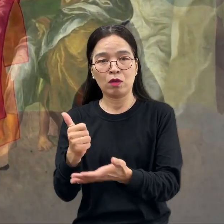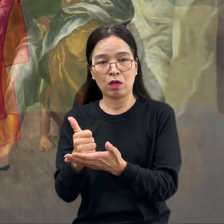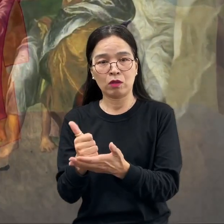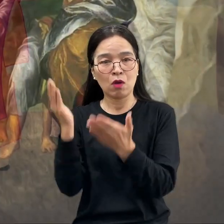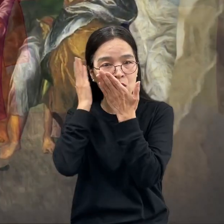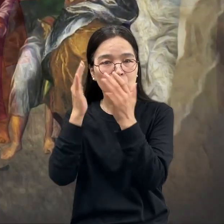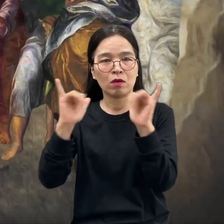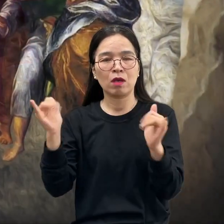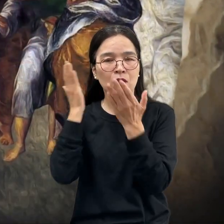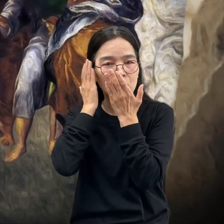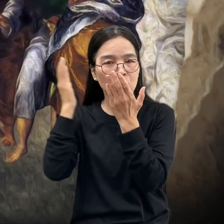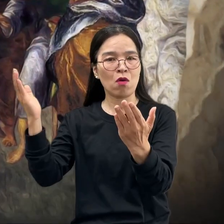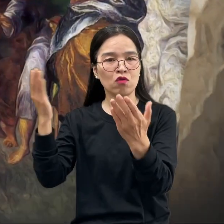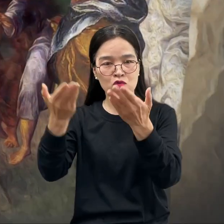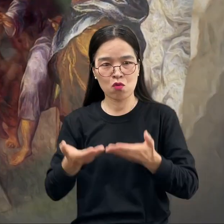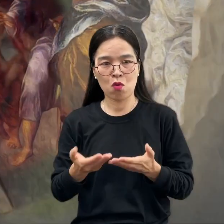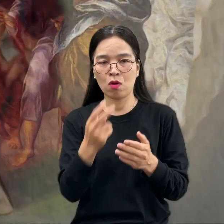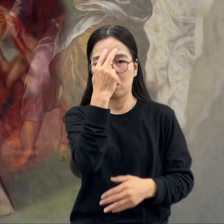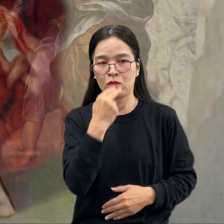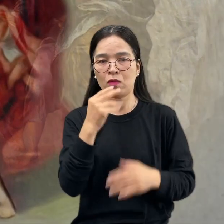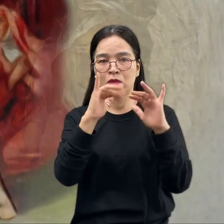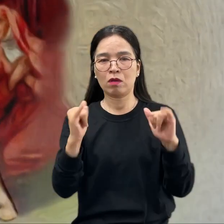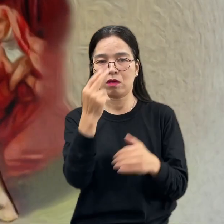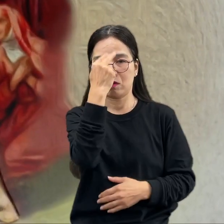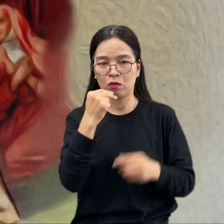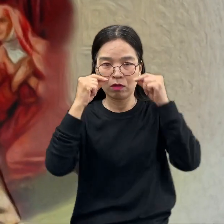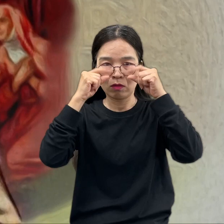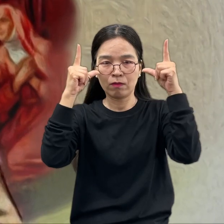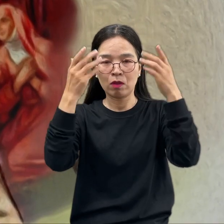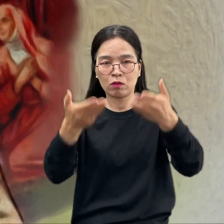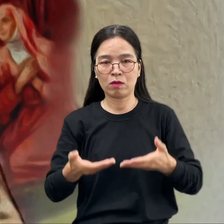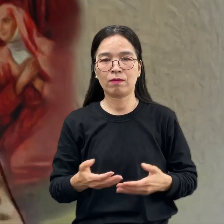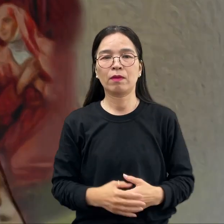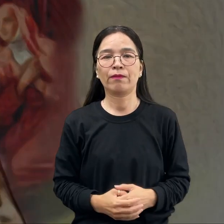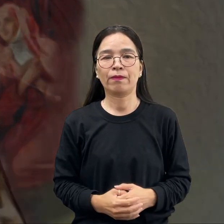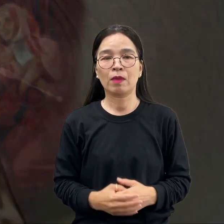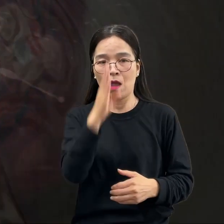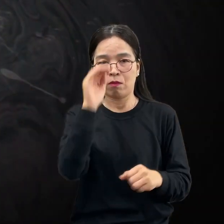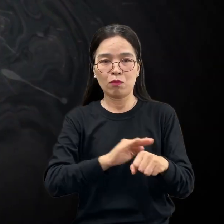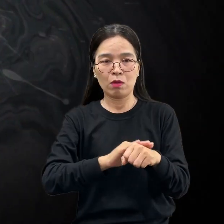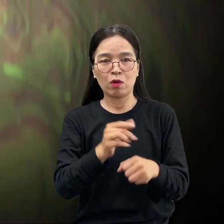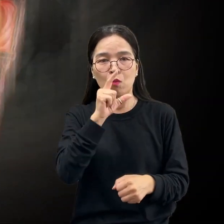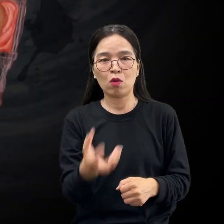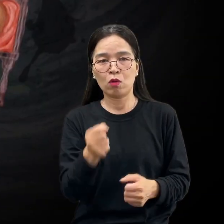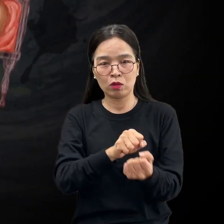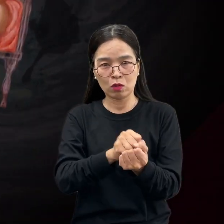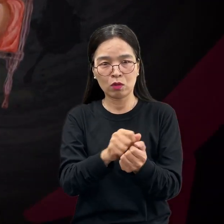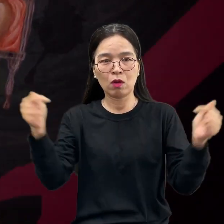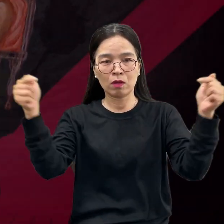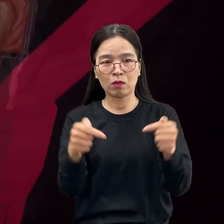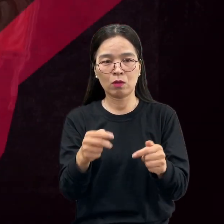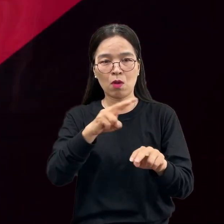예수님께서는 귀먹은 이의 귀를 열어주시고 눈먼 이의 눈을 뜨게 해주셨습니다. 병든 피부를 물로 씻어 낫게